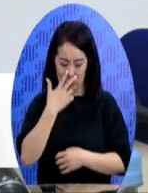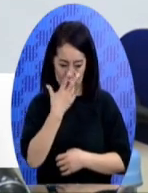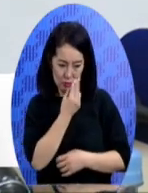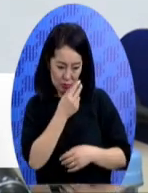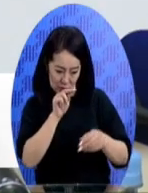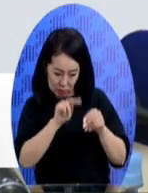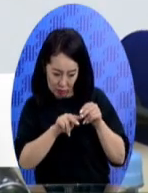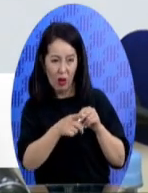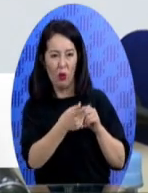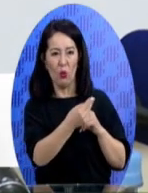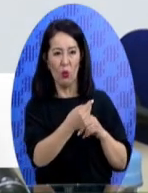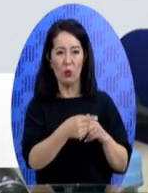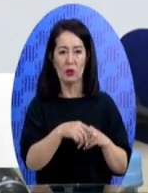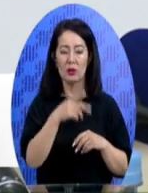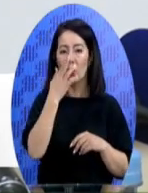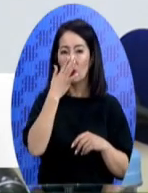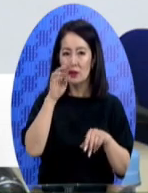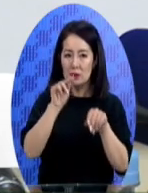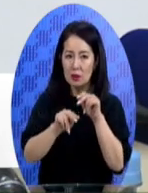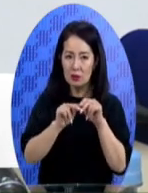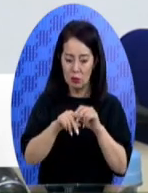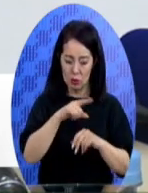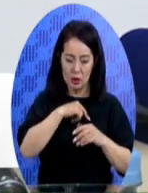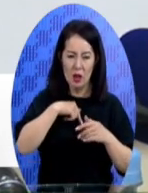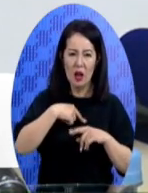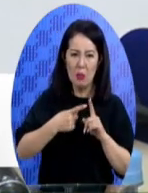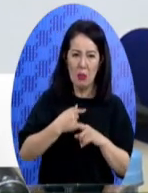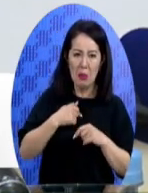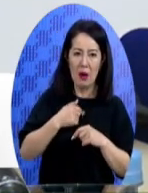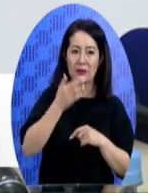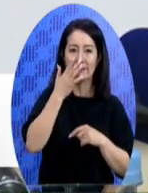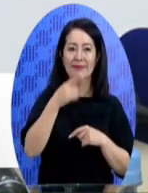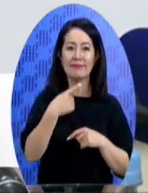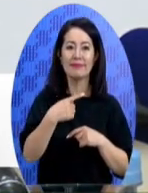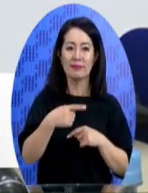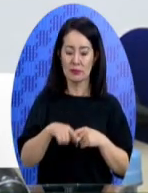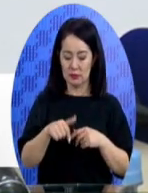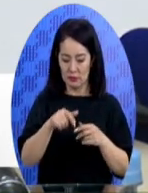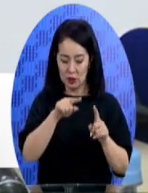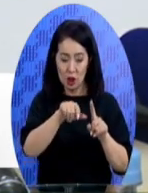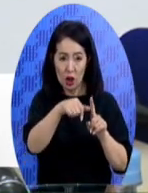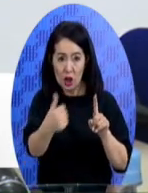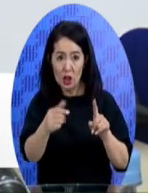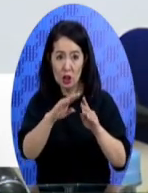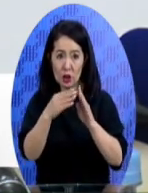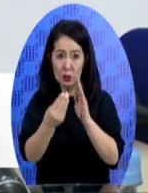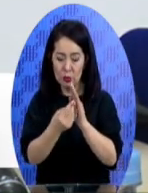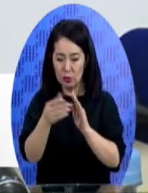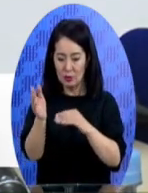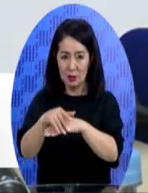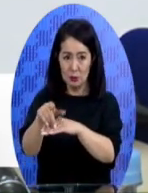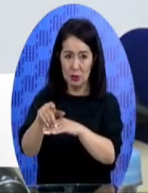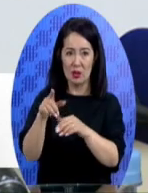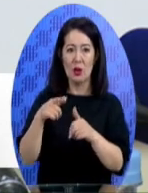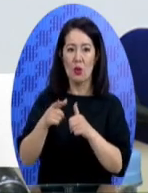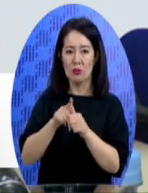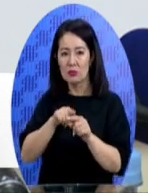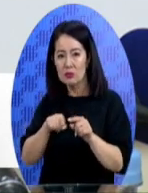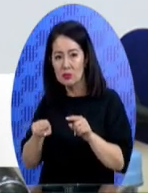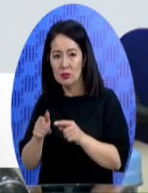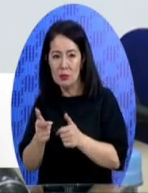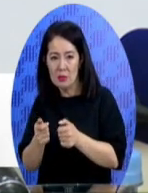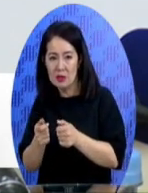тестийн дүгнэлт гарсан байна. Хэргийг шалгах явцад хохирчийн ар гэрийнхэн лөө за нэг нэр бүхий итгээд